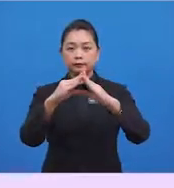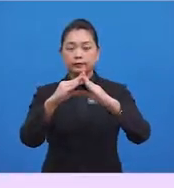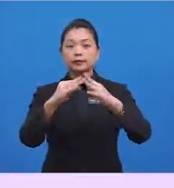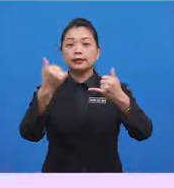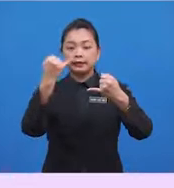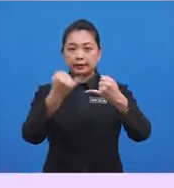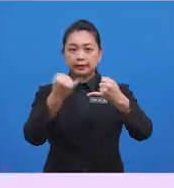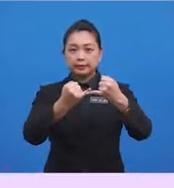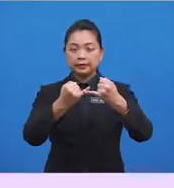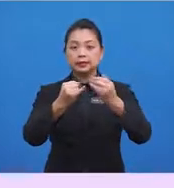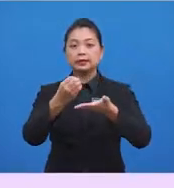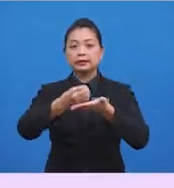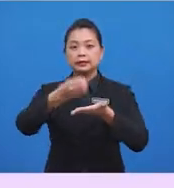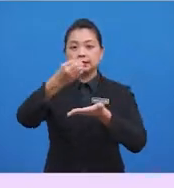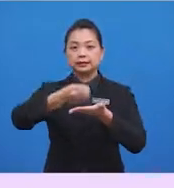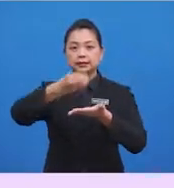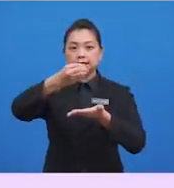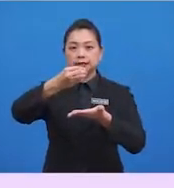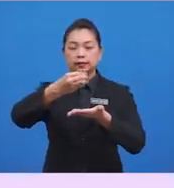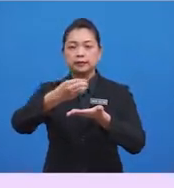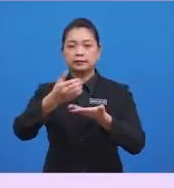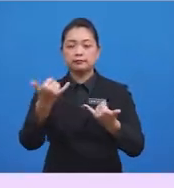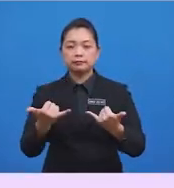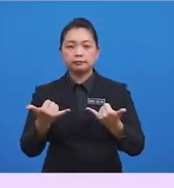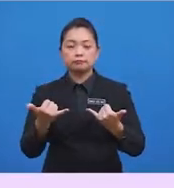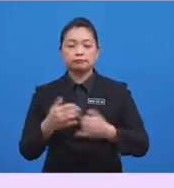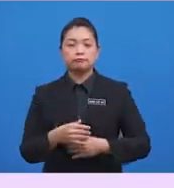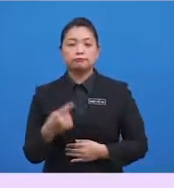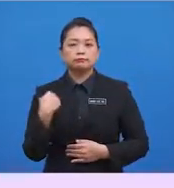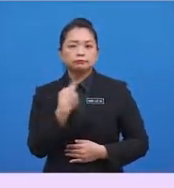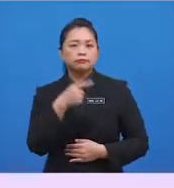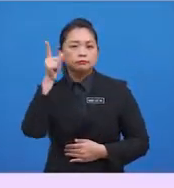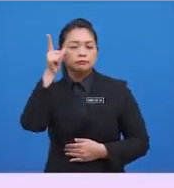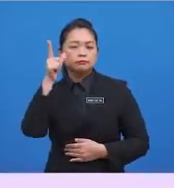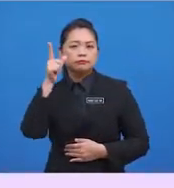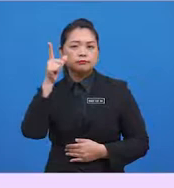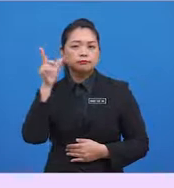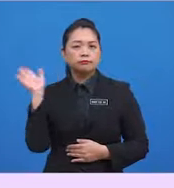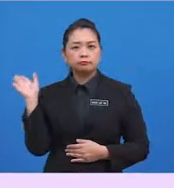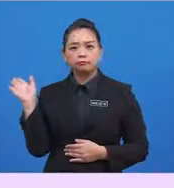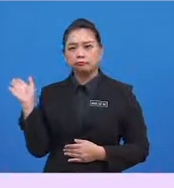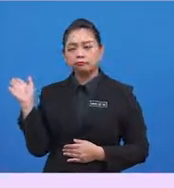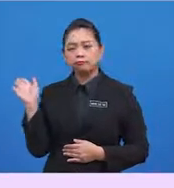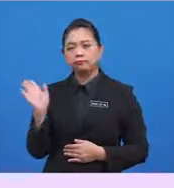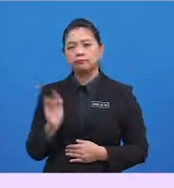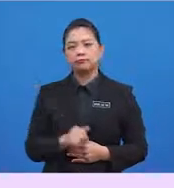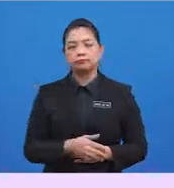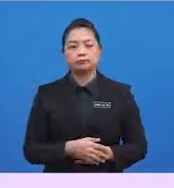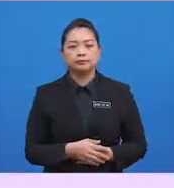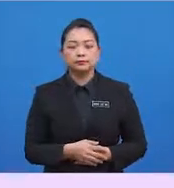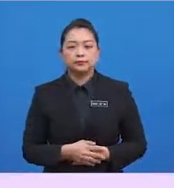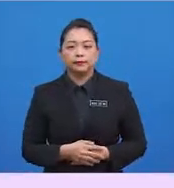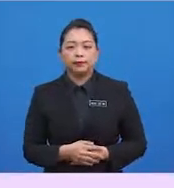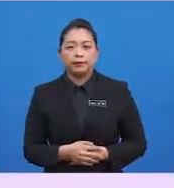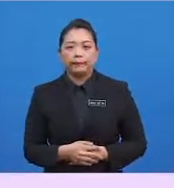ialah silinder. Ayuh murid-murid semua, mari kita lihat lebih terperinci bentuk-bentuk 3